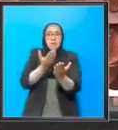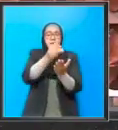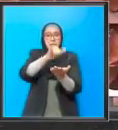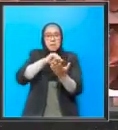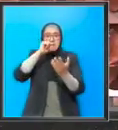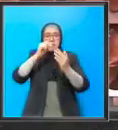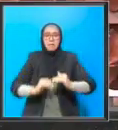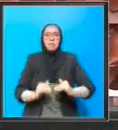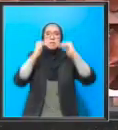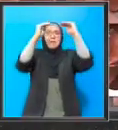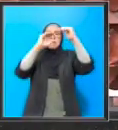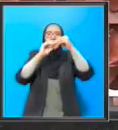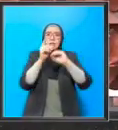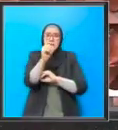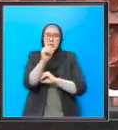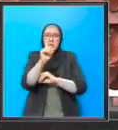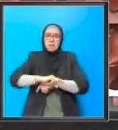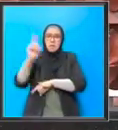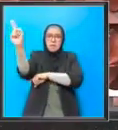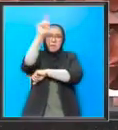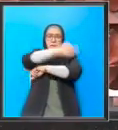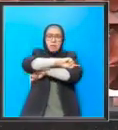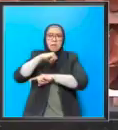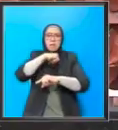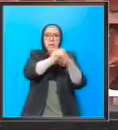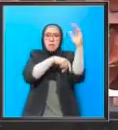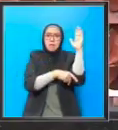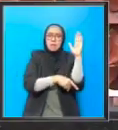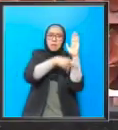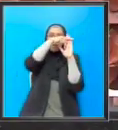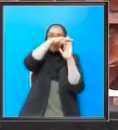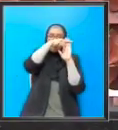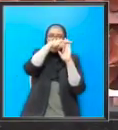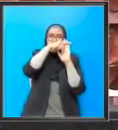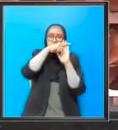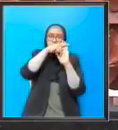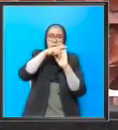satu maka pada satu hari ahli Palembang